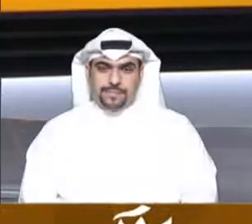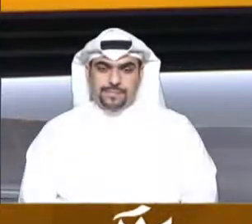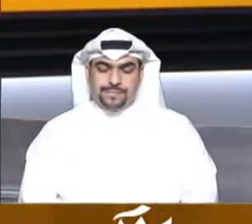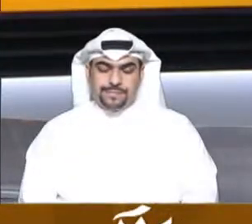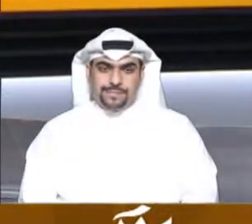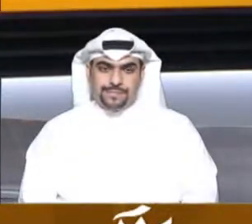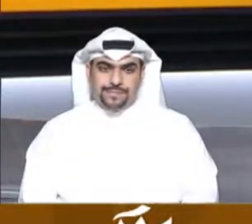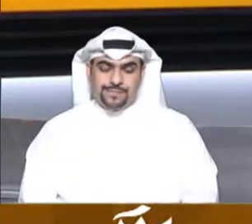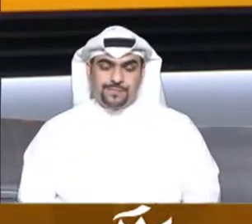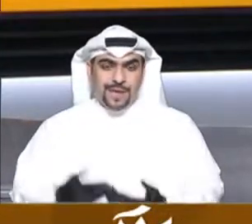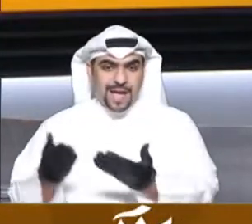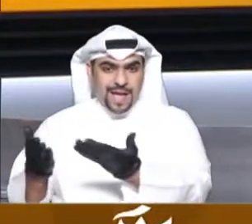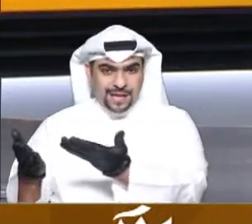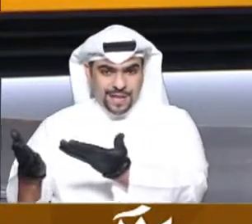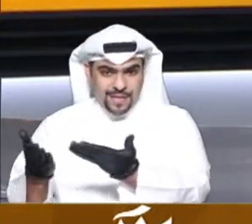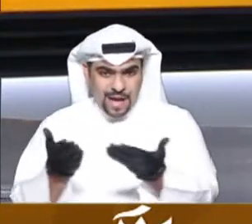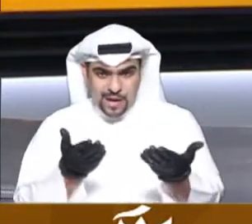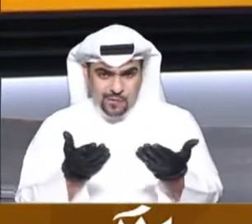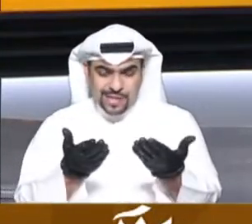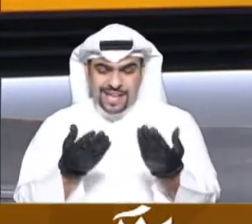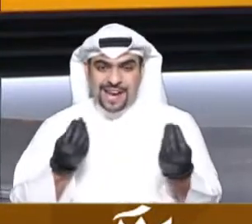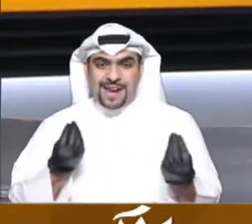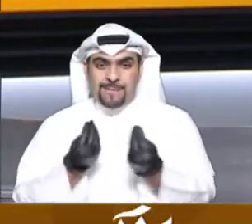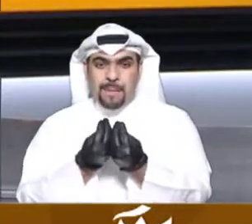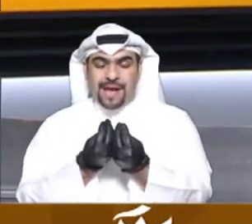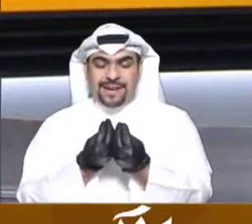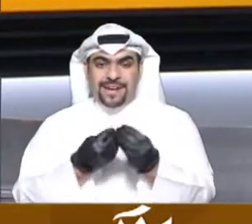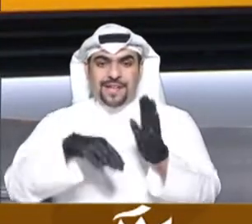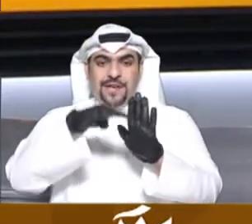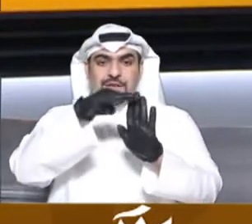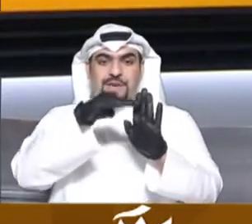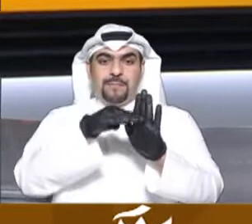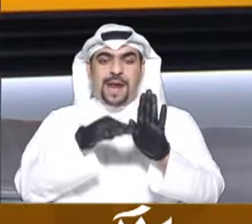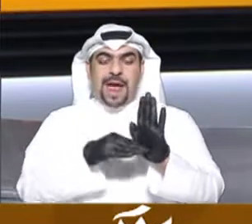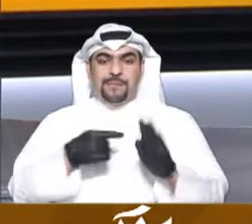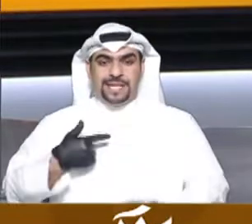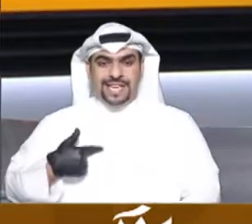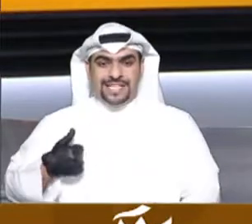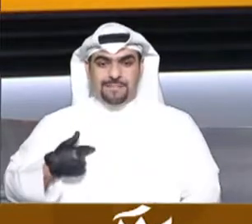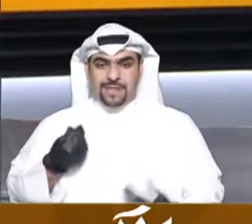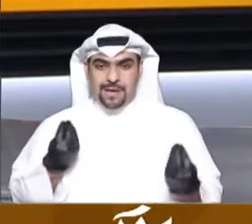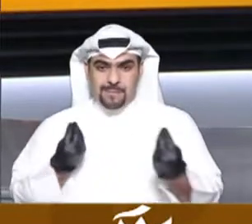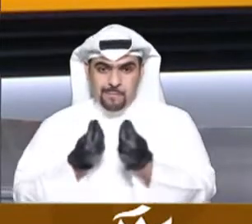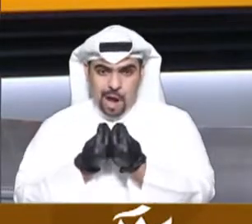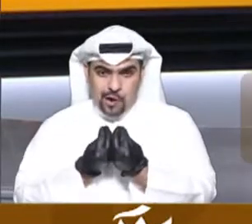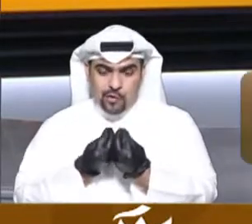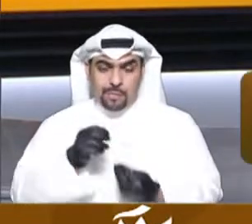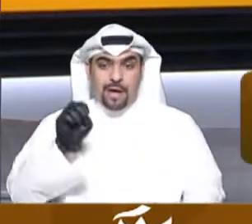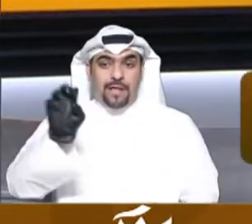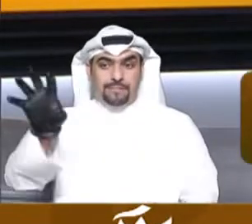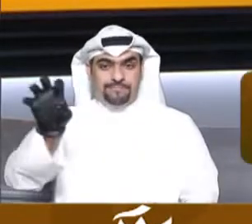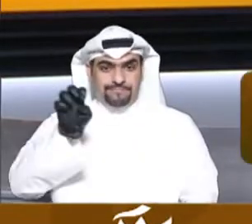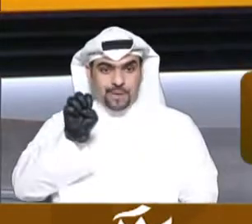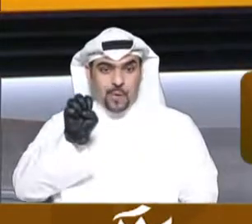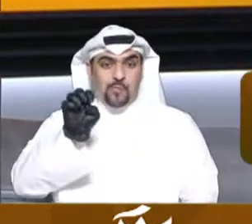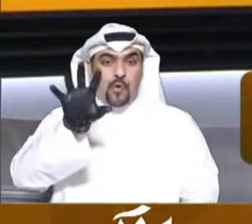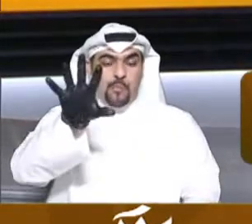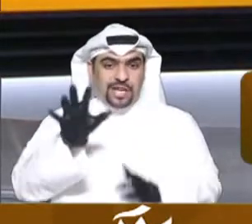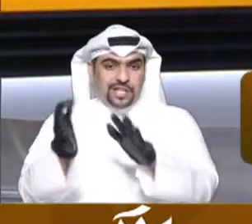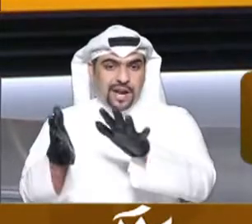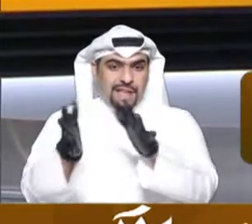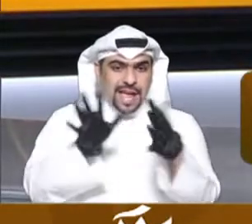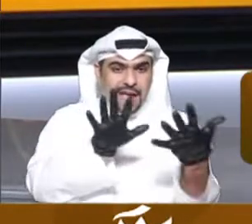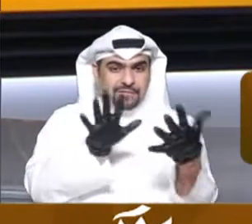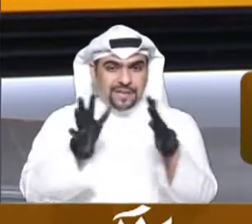أعزائي المشاهدين، يا هلا ويا مرحبا فيكم في برنامجكم معاكم في التغطية الحية المباشرة لأهم الأخبار في مكافحة كوفيد 19